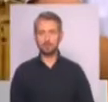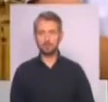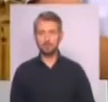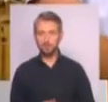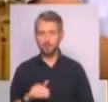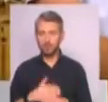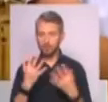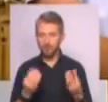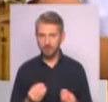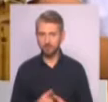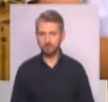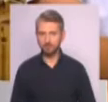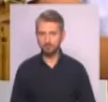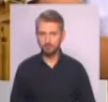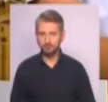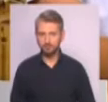Добрий